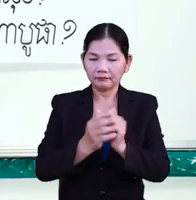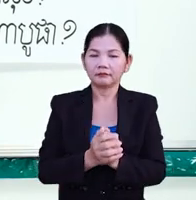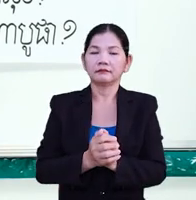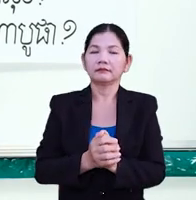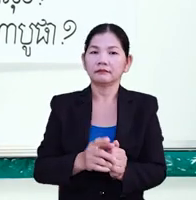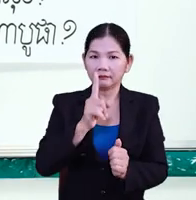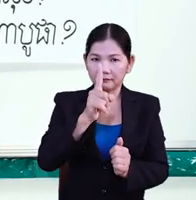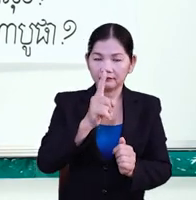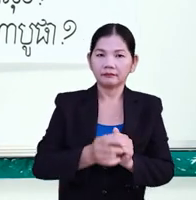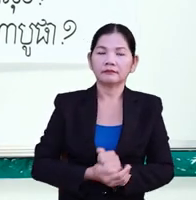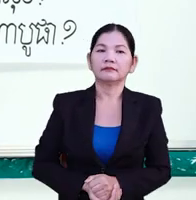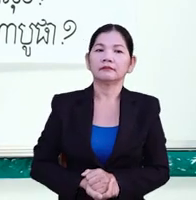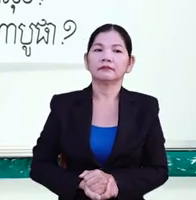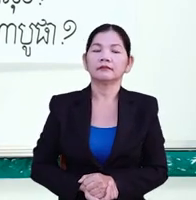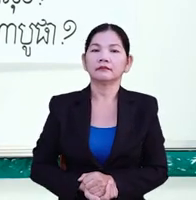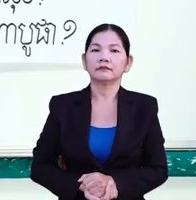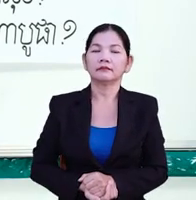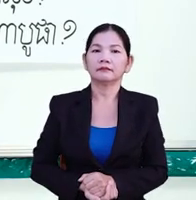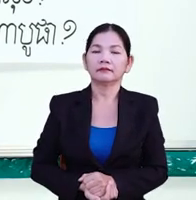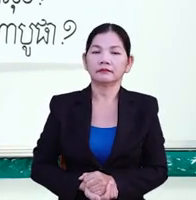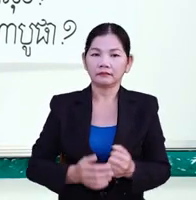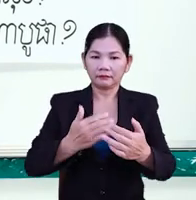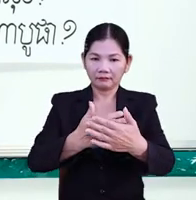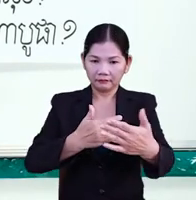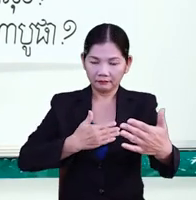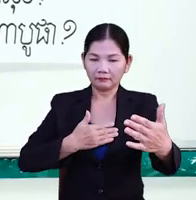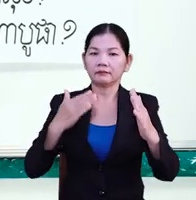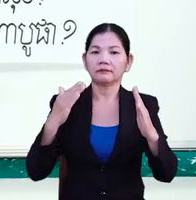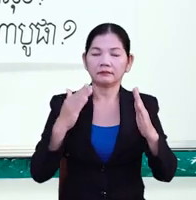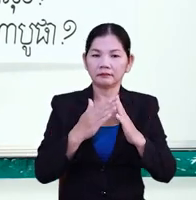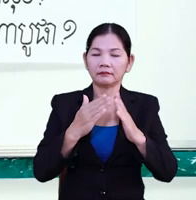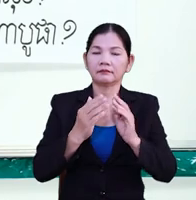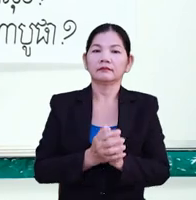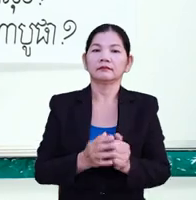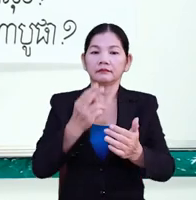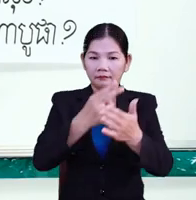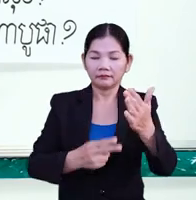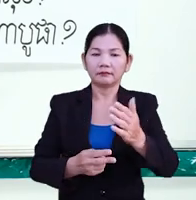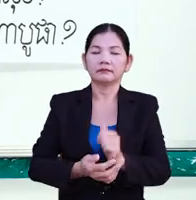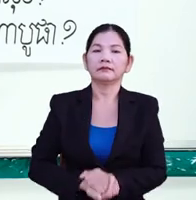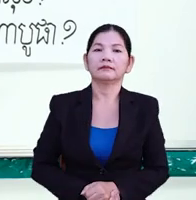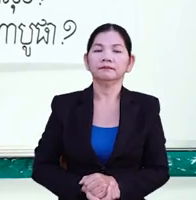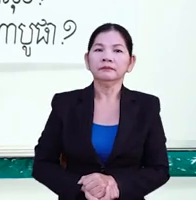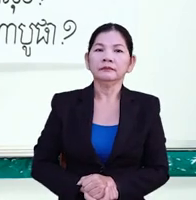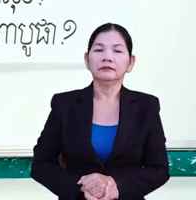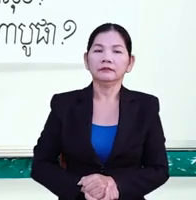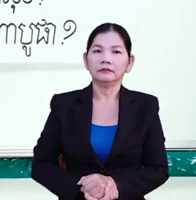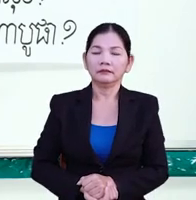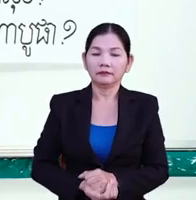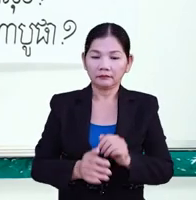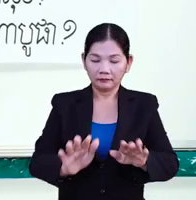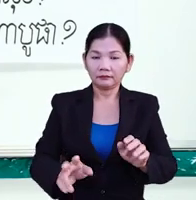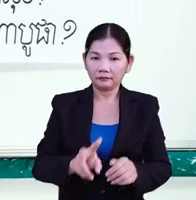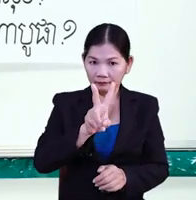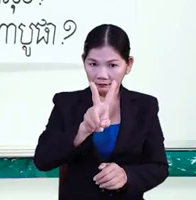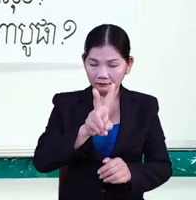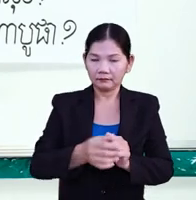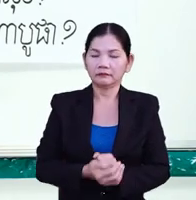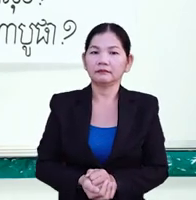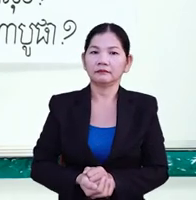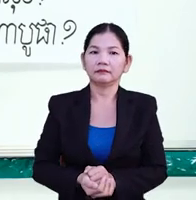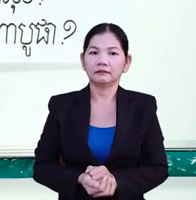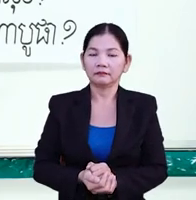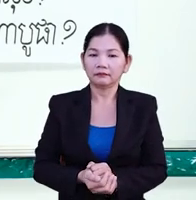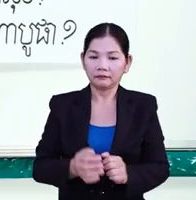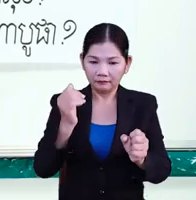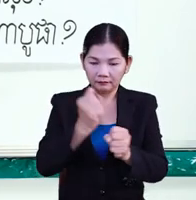1ហើយមួយទៀតថាតើនៅខាងក្រោយផ្ទះកូនមានអ្វីខ្លះដែរចាអញ្ចឹងមាន2ចំណុចហ្នឹងដែរអ្ន